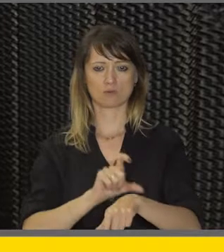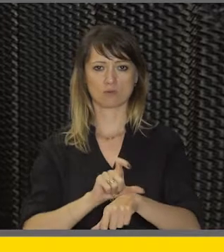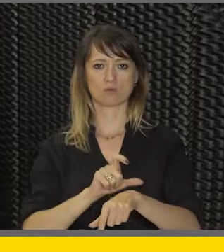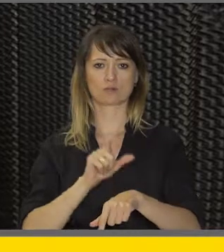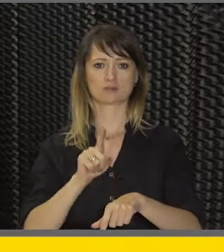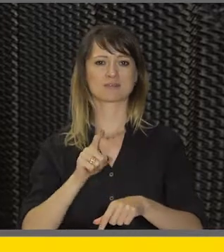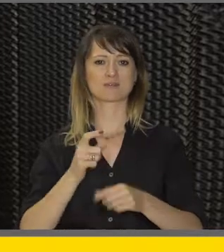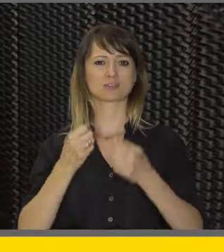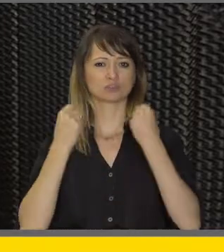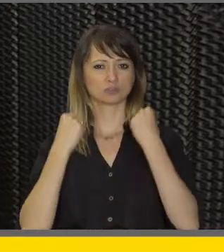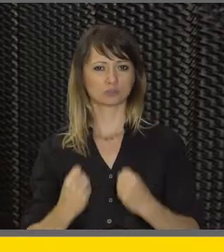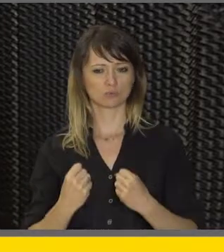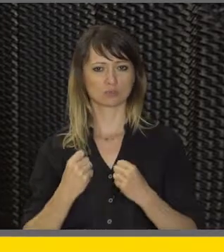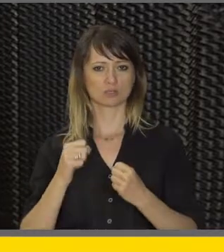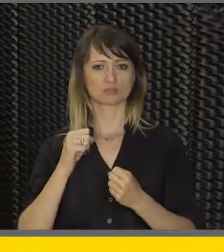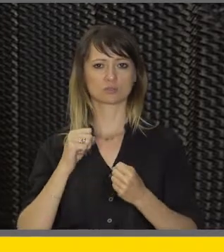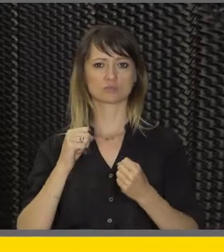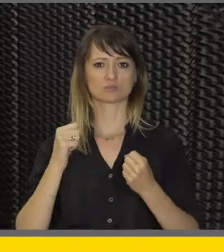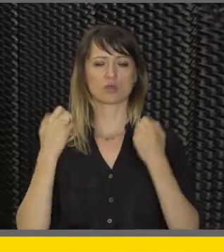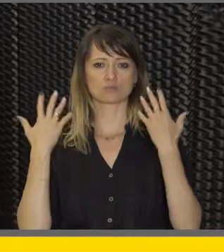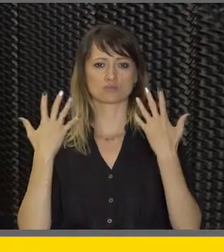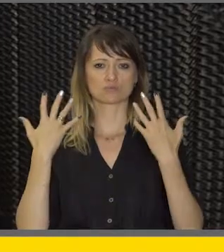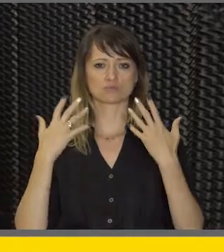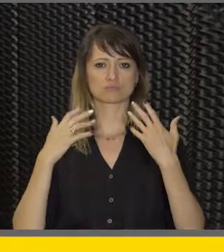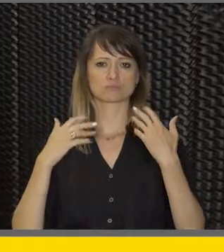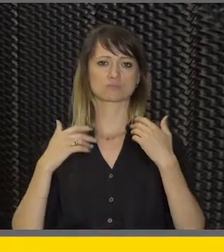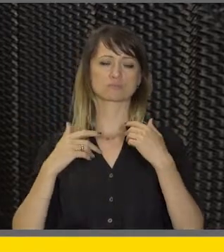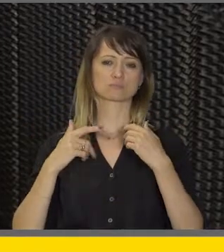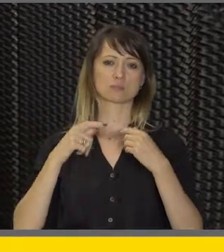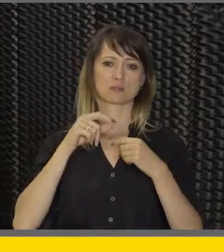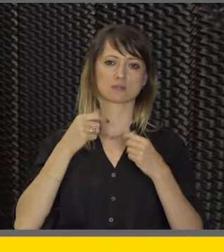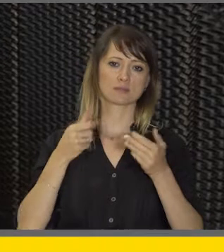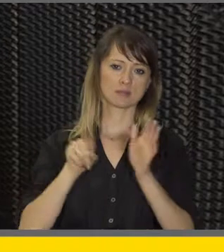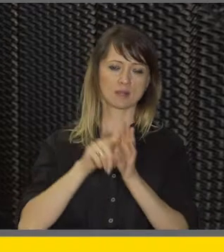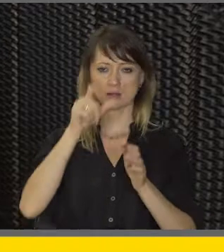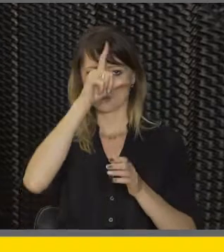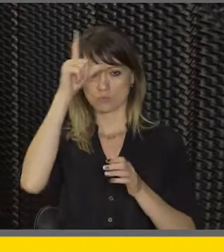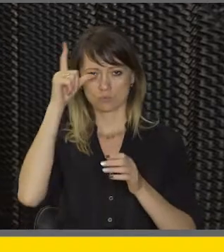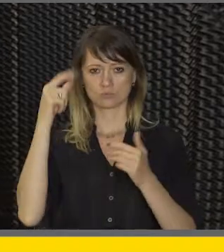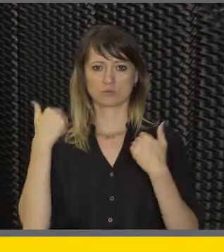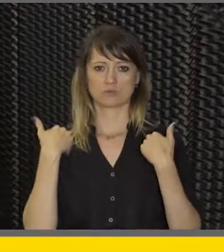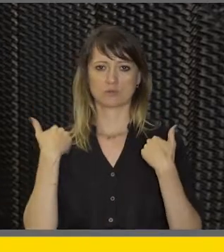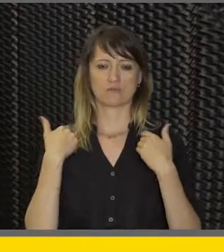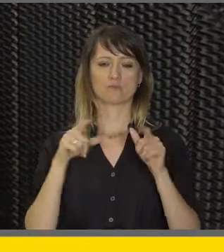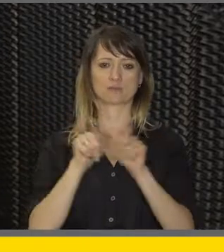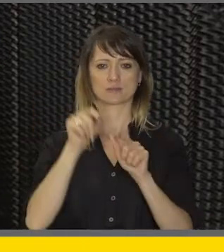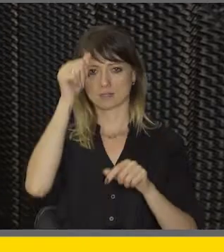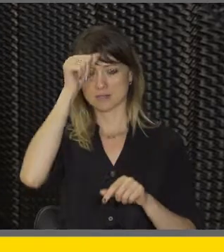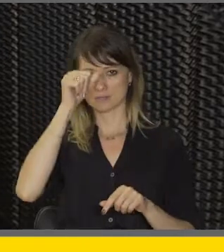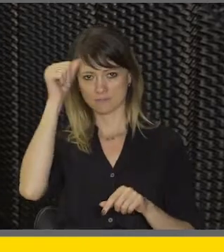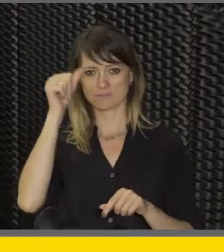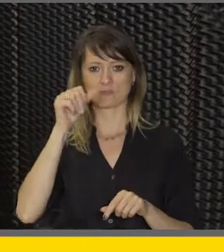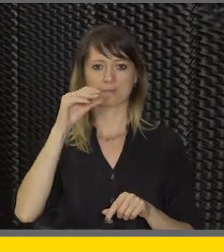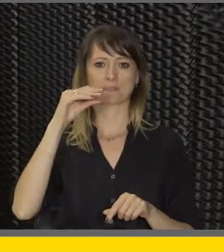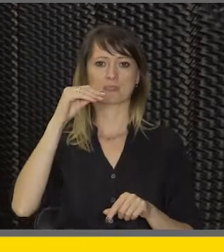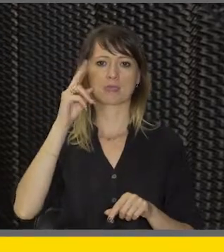środowiska i ludzi i lepiej wykorzystywać innowacje, a zwłaszcza rozwijać coś takiego jak ekoinnowacje, które są